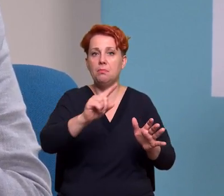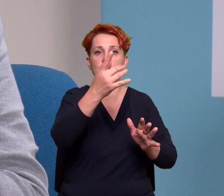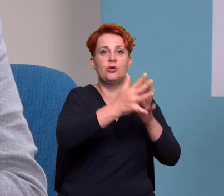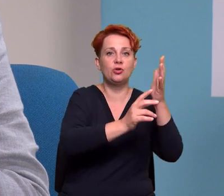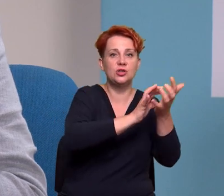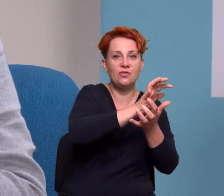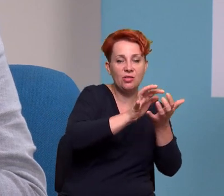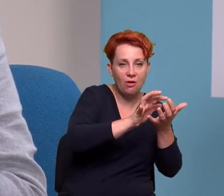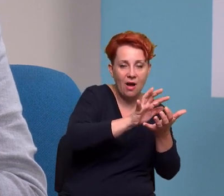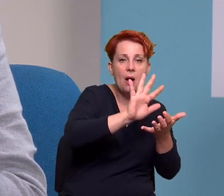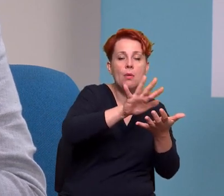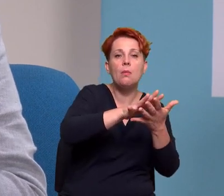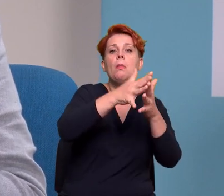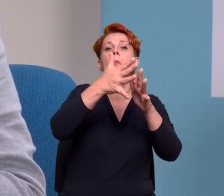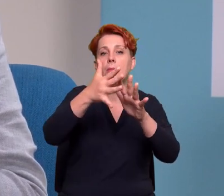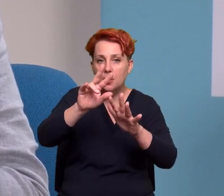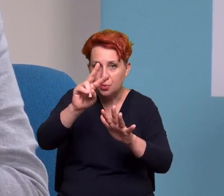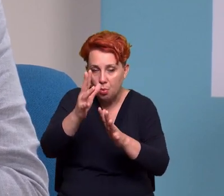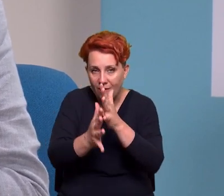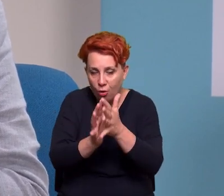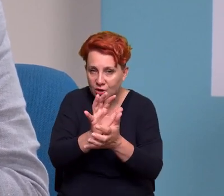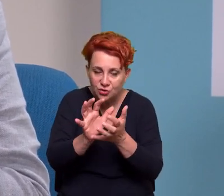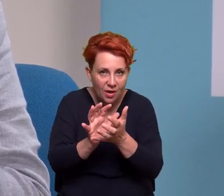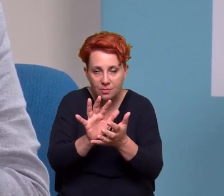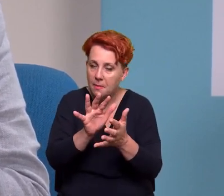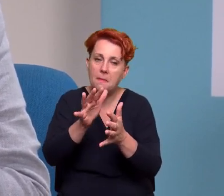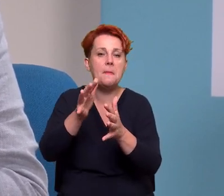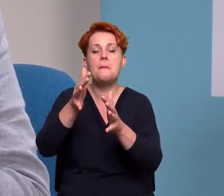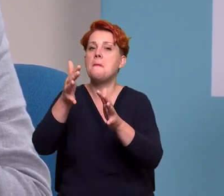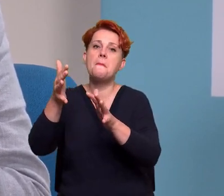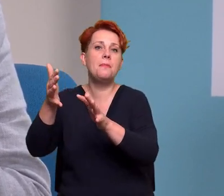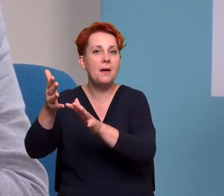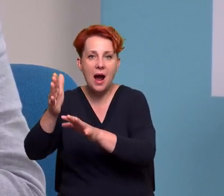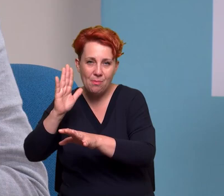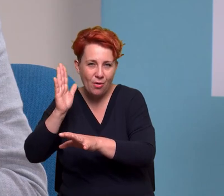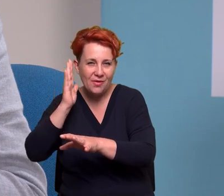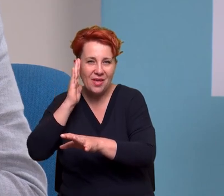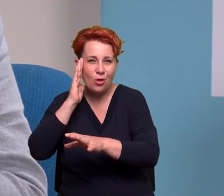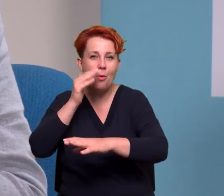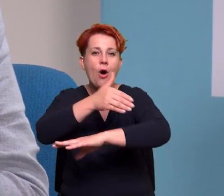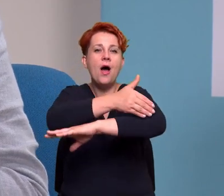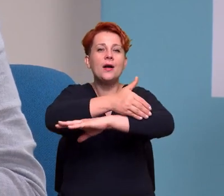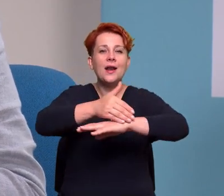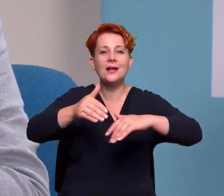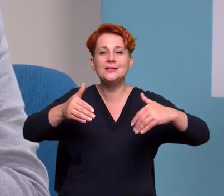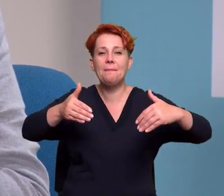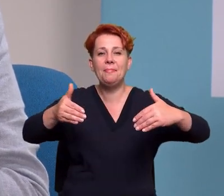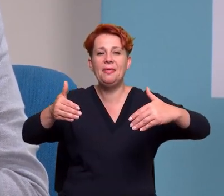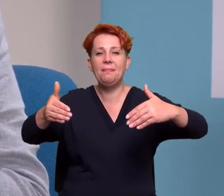światowej narodziła się druga wojna światowa, a potem, prawda, w efekcie przesunięcie granic